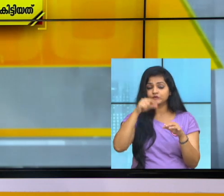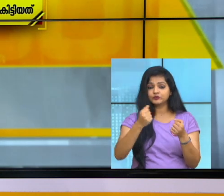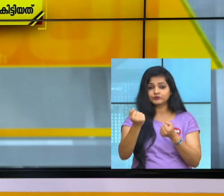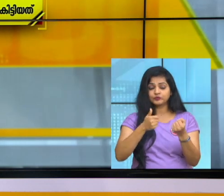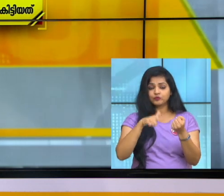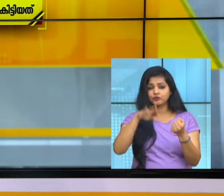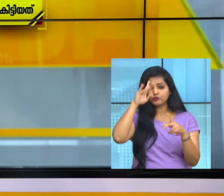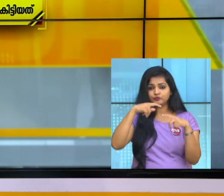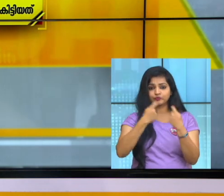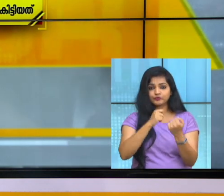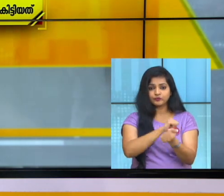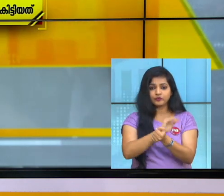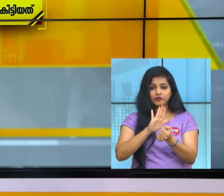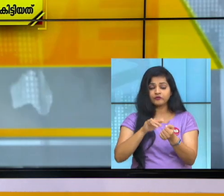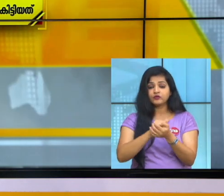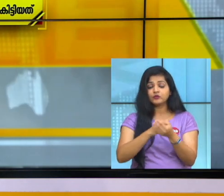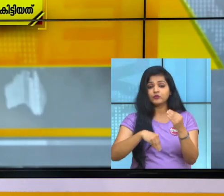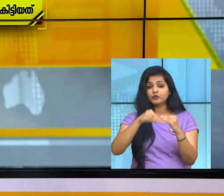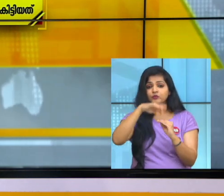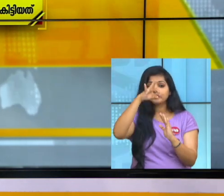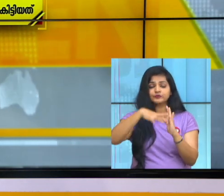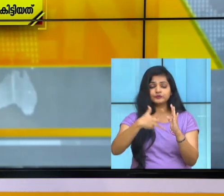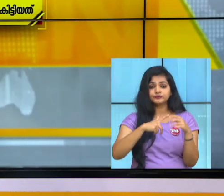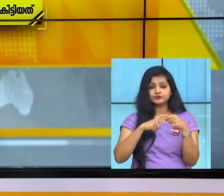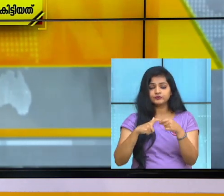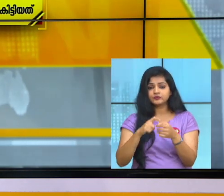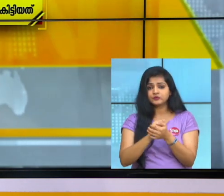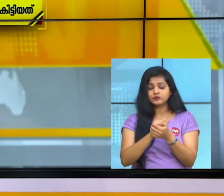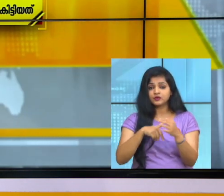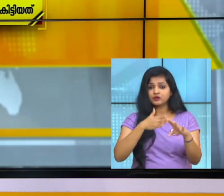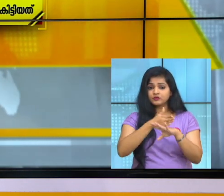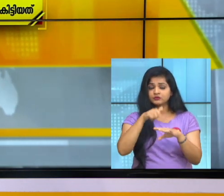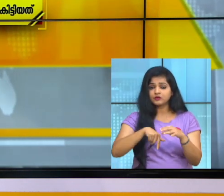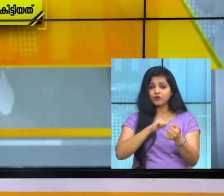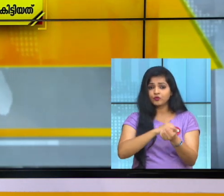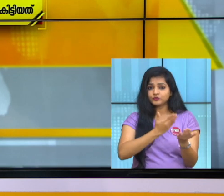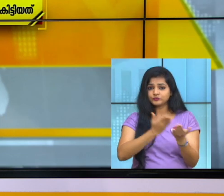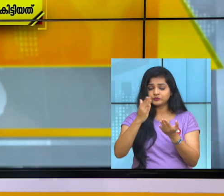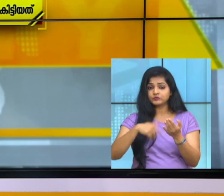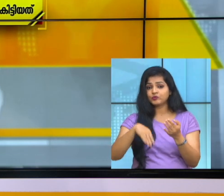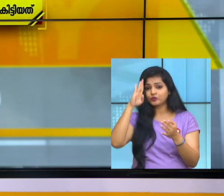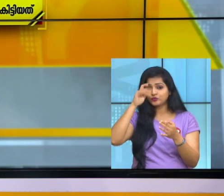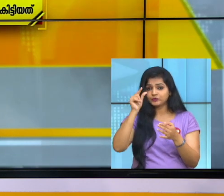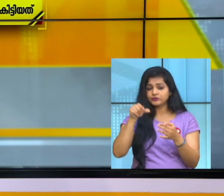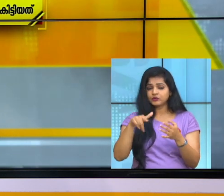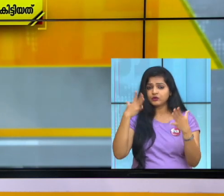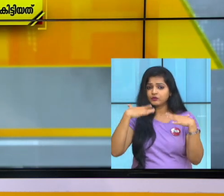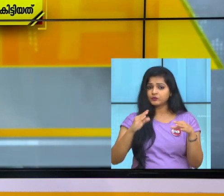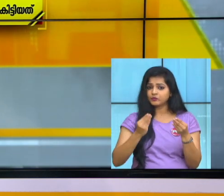പ്രതി കസ്റ്റഡിയിലായിട്ടുണ്ട്. എന്താണ് അതുമായി ബന്ധപ്പെട്ട് കൂടുതലായി ലഭ്യമാകുന്ന വിവരങ്ങൾ? ഈ പരിക്കേറ്റ SIയുടെ ആരോഗ്യനില, അത് സംബന്ധിച്ച വിവരങ്ങളൊക്കെ എങ്ങനെ